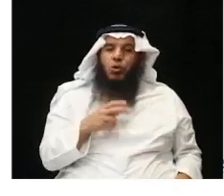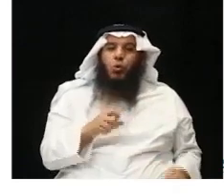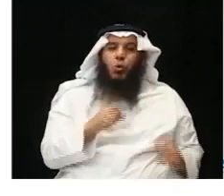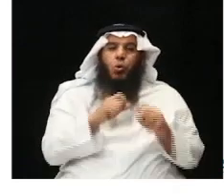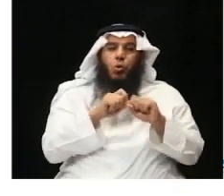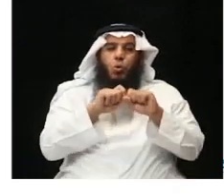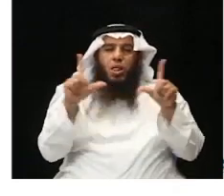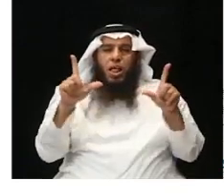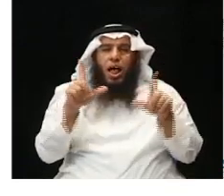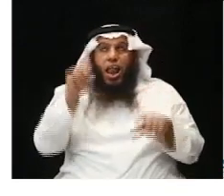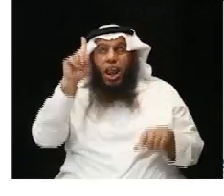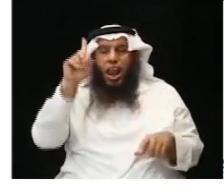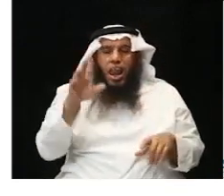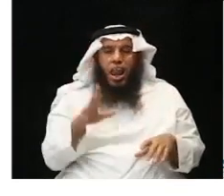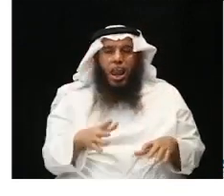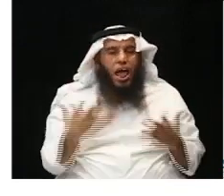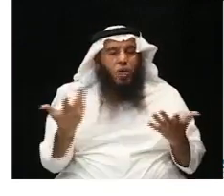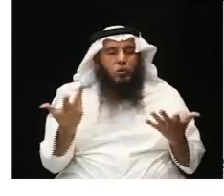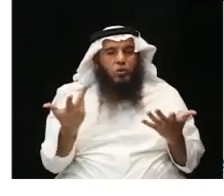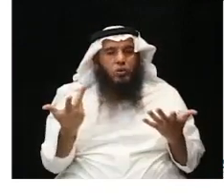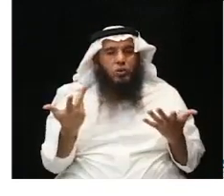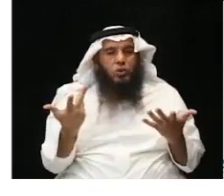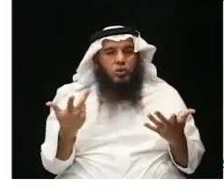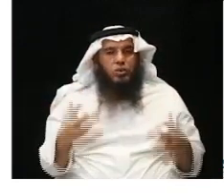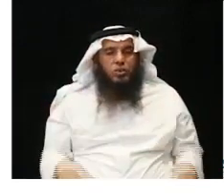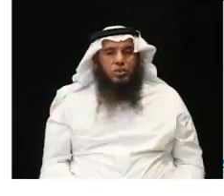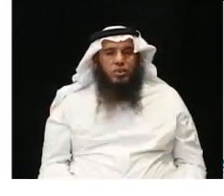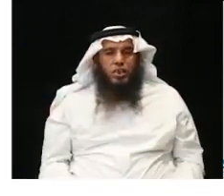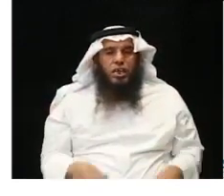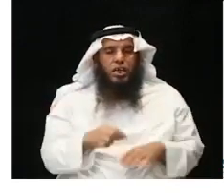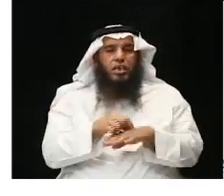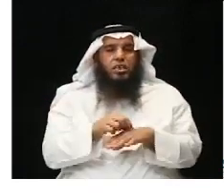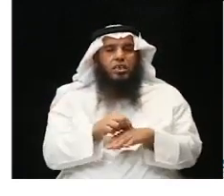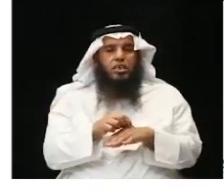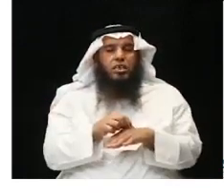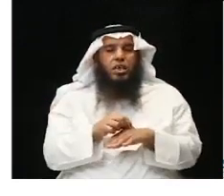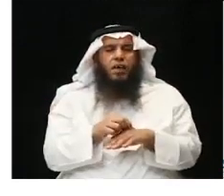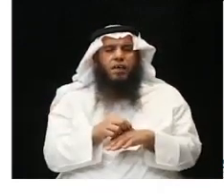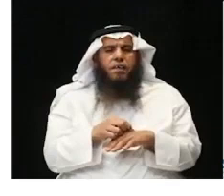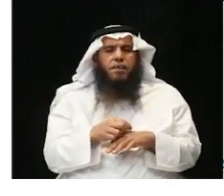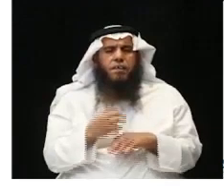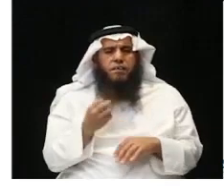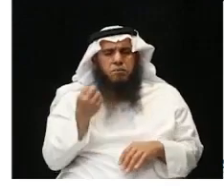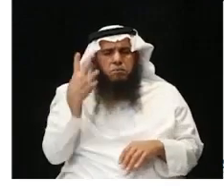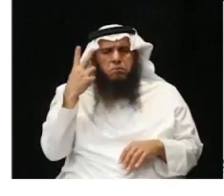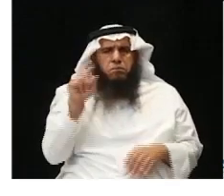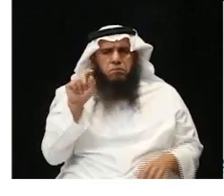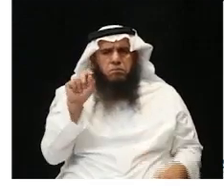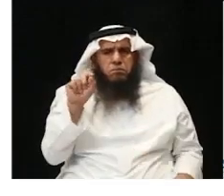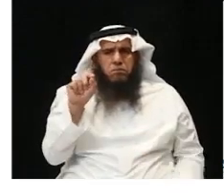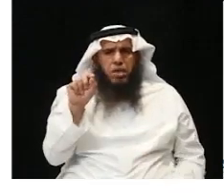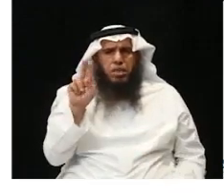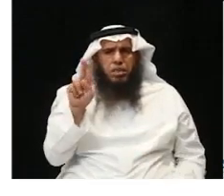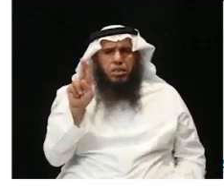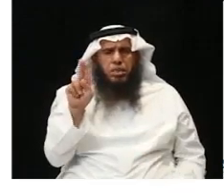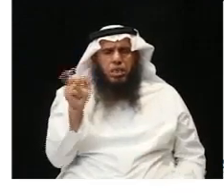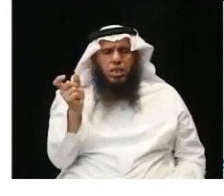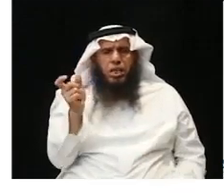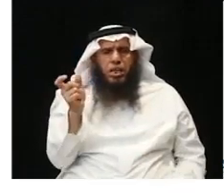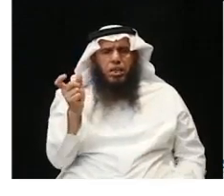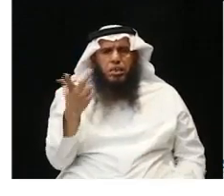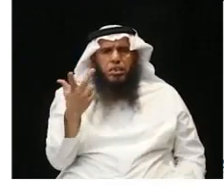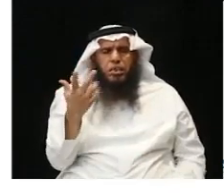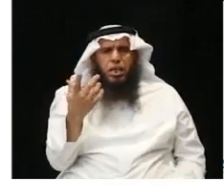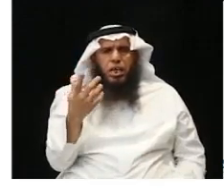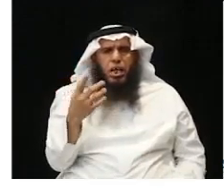الله سبحانه وتعالى حال الناس أمام الفتن التي هي من التي هي آية رقم تقريبا